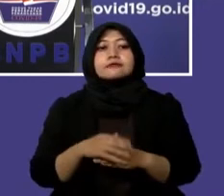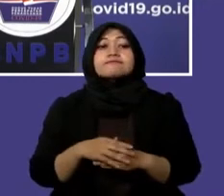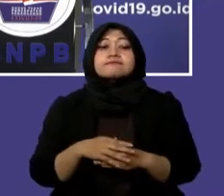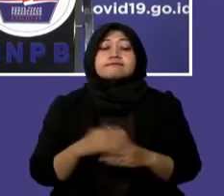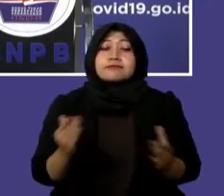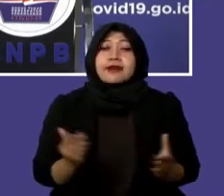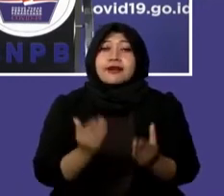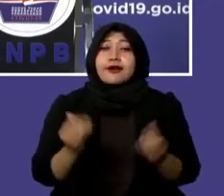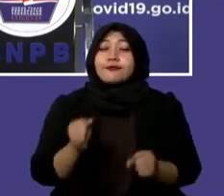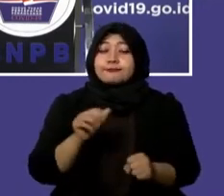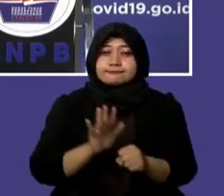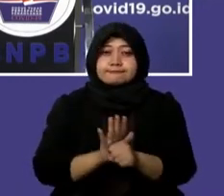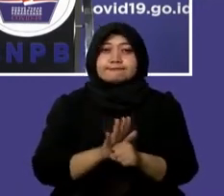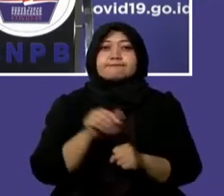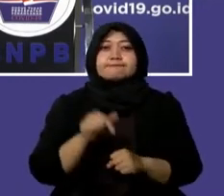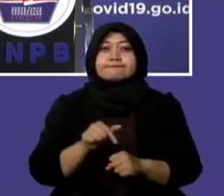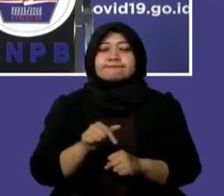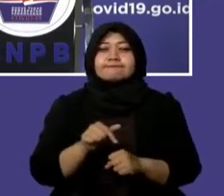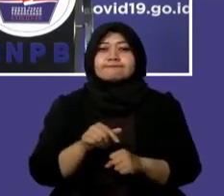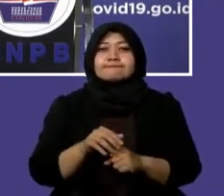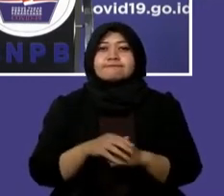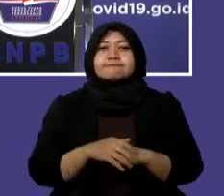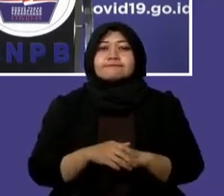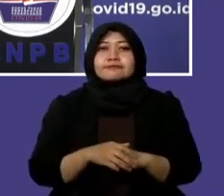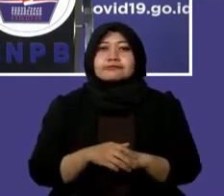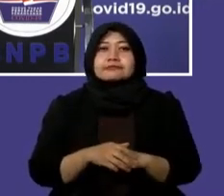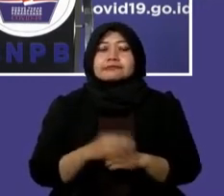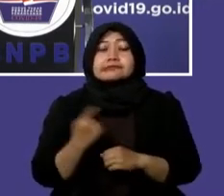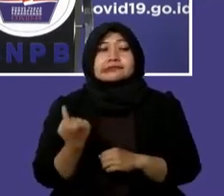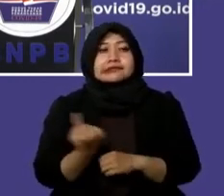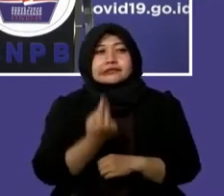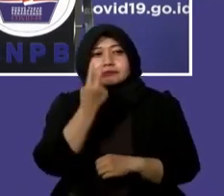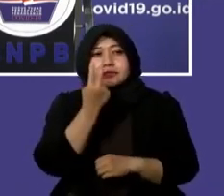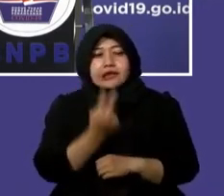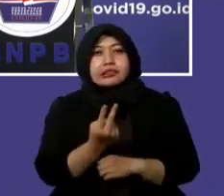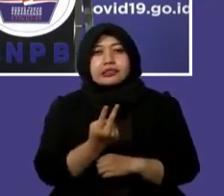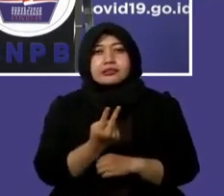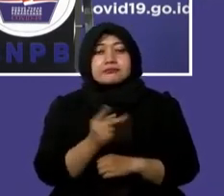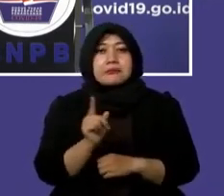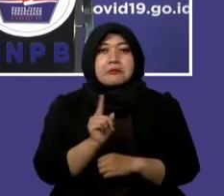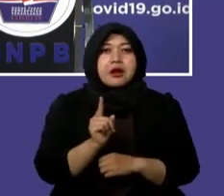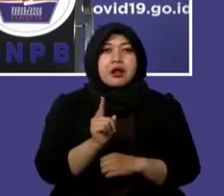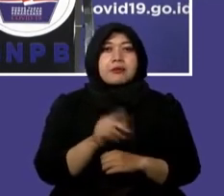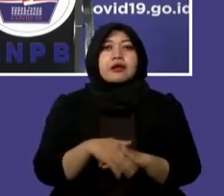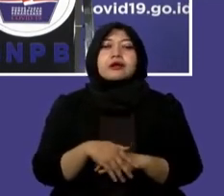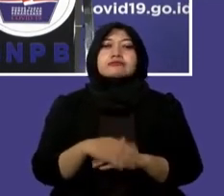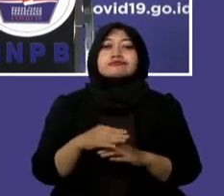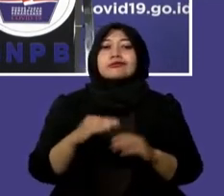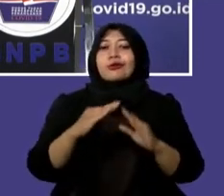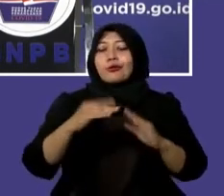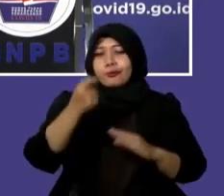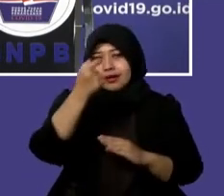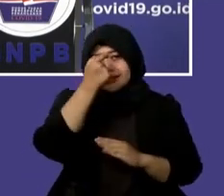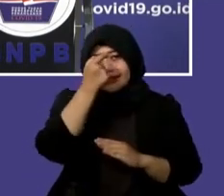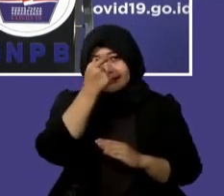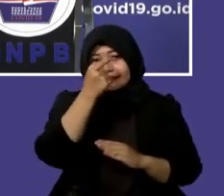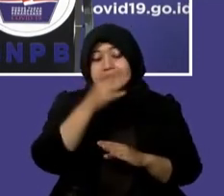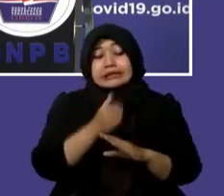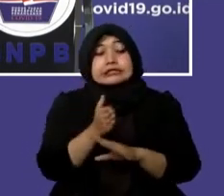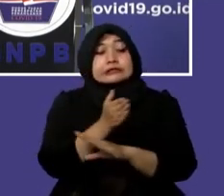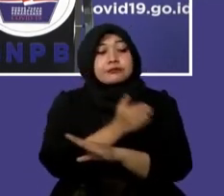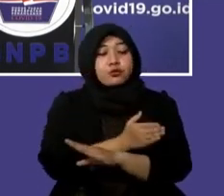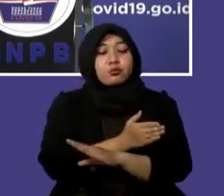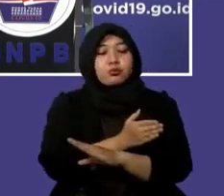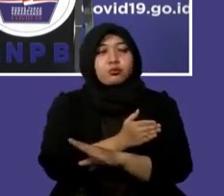penanganan COVID-19 ini masih kita lihat pada aspek pra-rumah sakit, masih